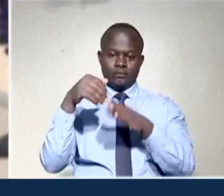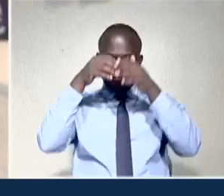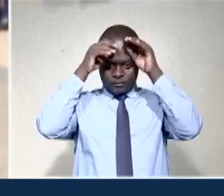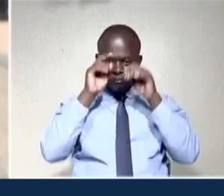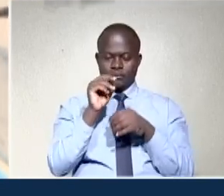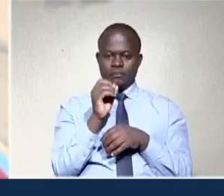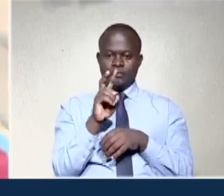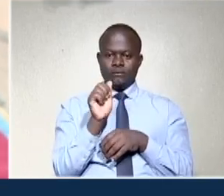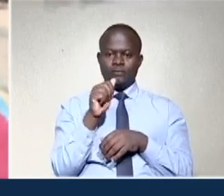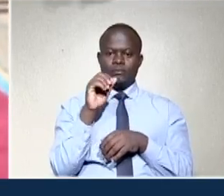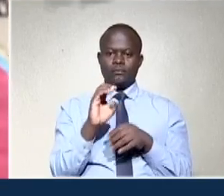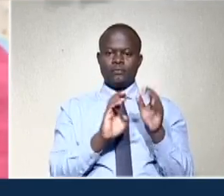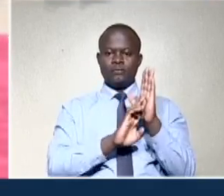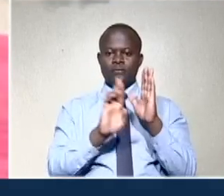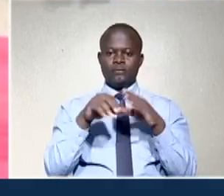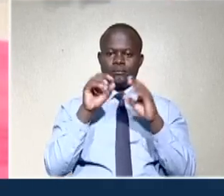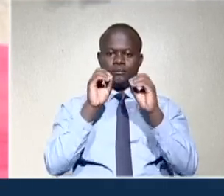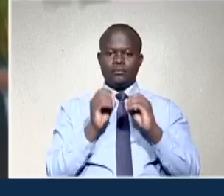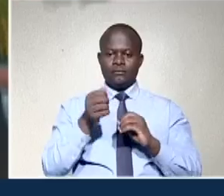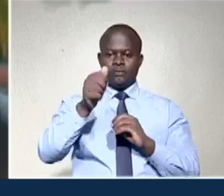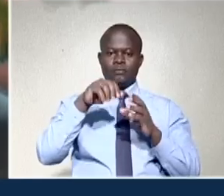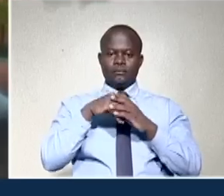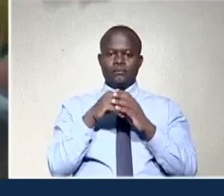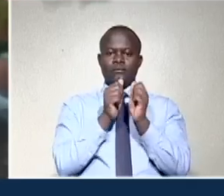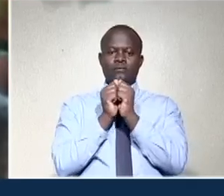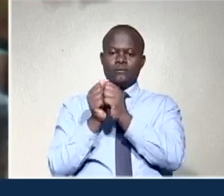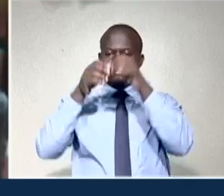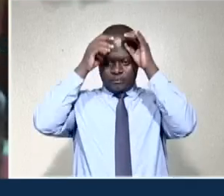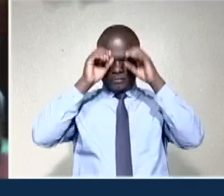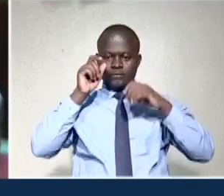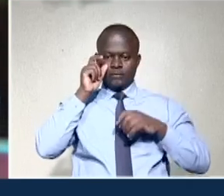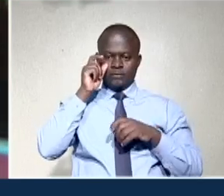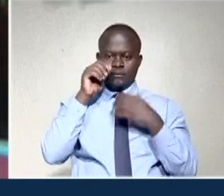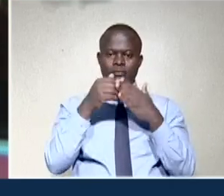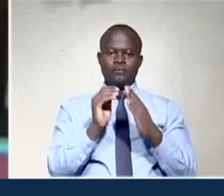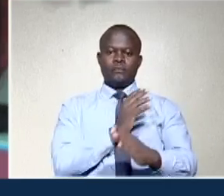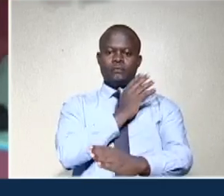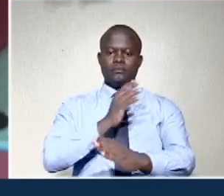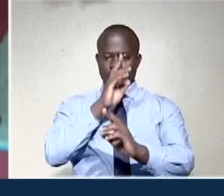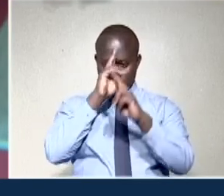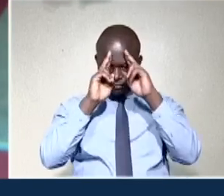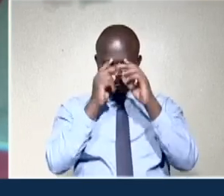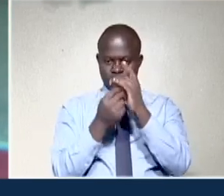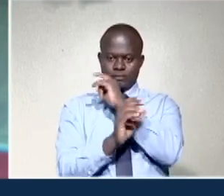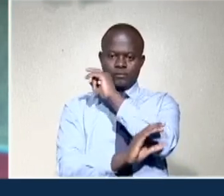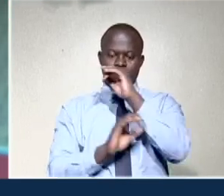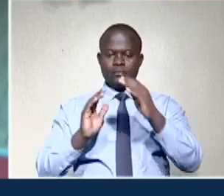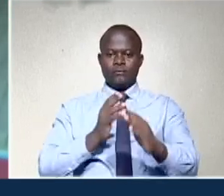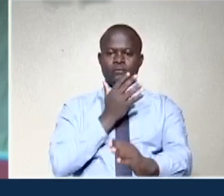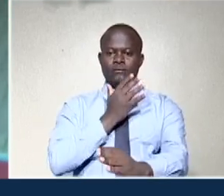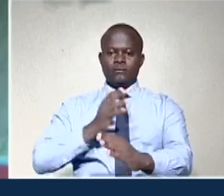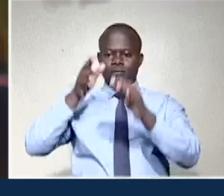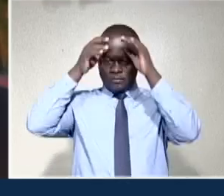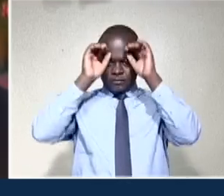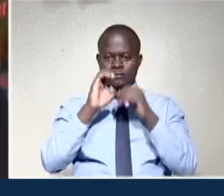Novak yakiriwe mu ngoro y'ibiro by'umukuru w'igihugu Village Urugwiro na mugenzi w'u Rwanda Paul Kagame indirimbo zubahiriza ibihugu byombi ziraririmbwa.